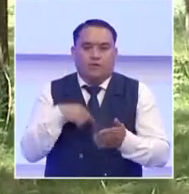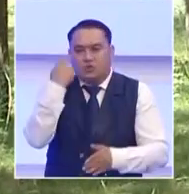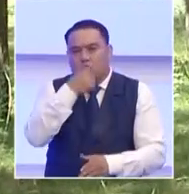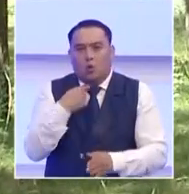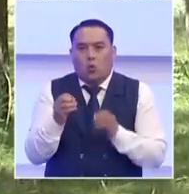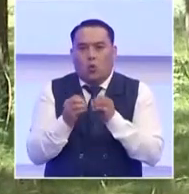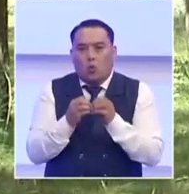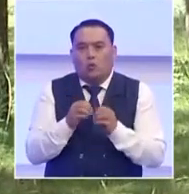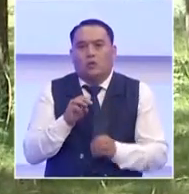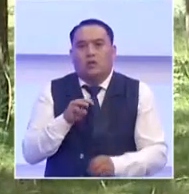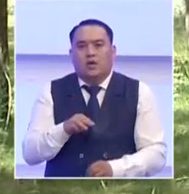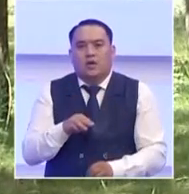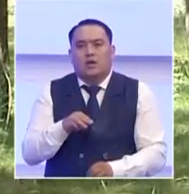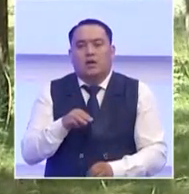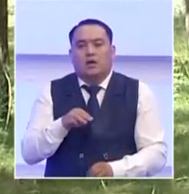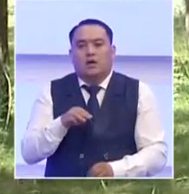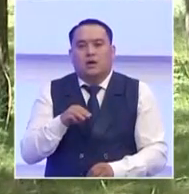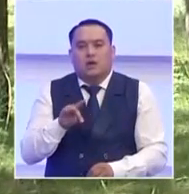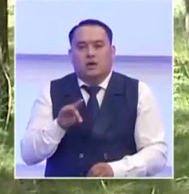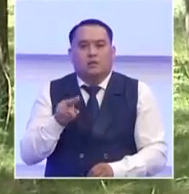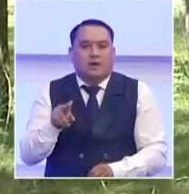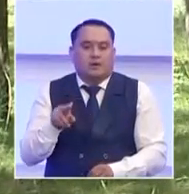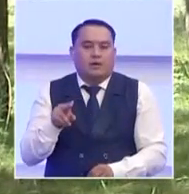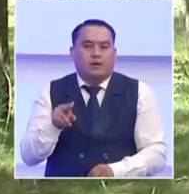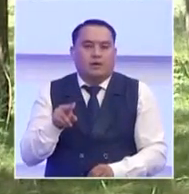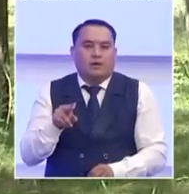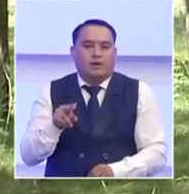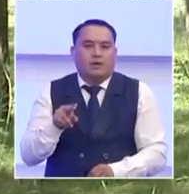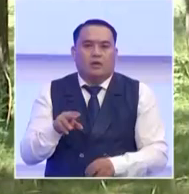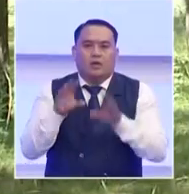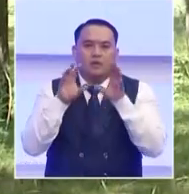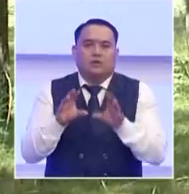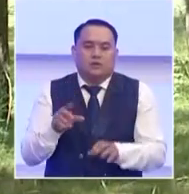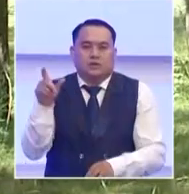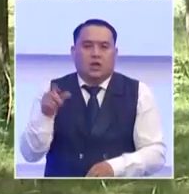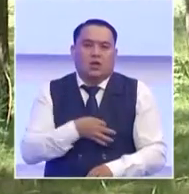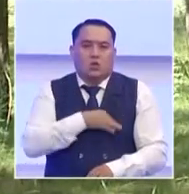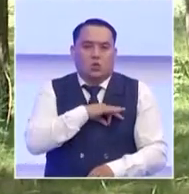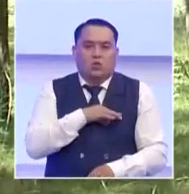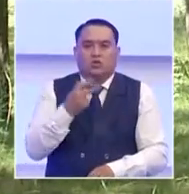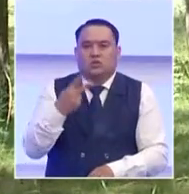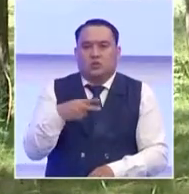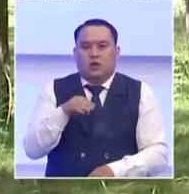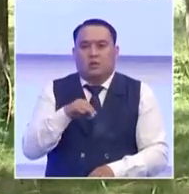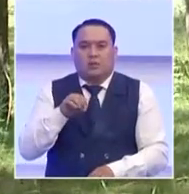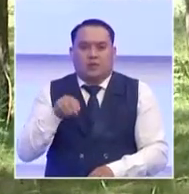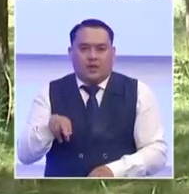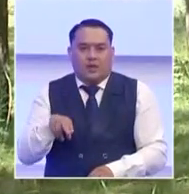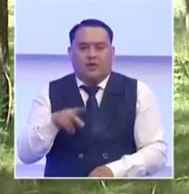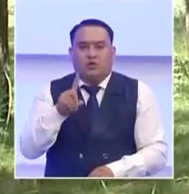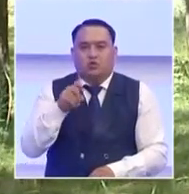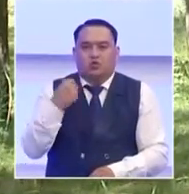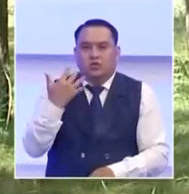тұлғаларға 10 айлық есептік көрсеткіш. Және заңды тұлғаларға 20 айлық есептік көрсеткіш пен